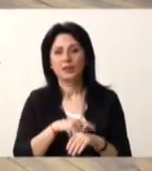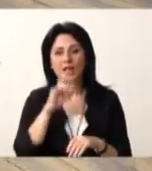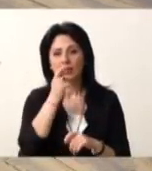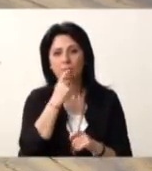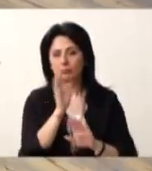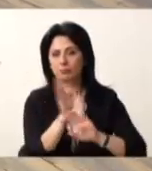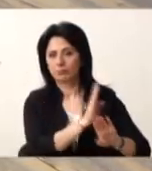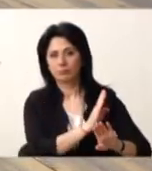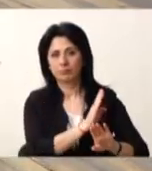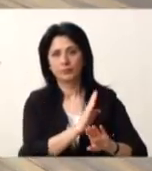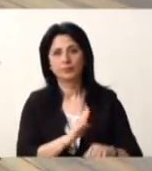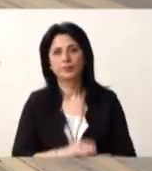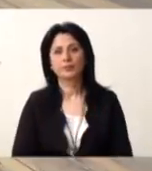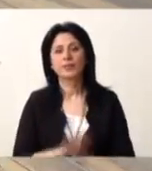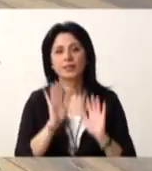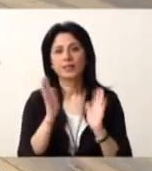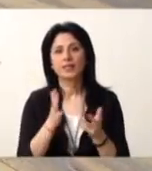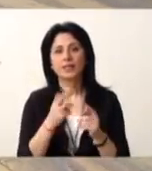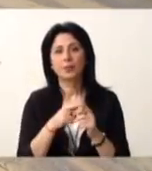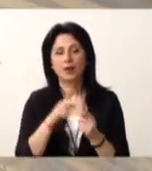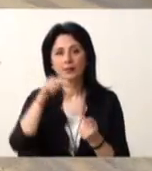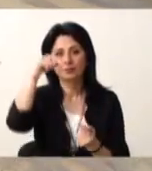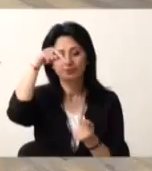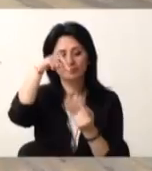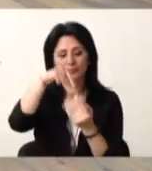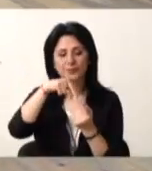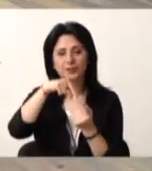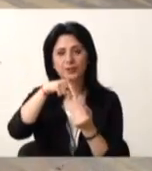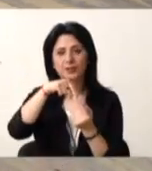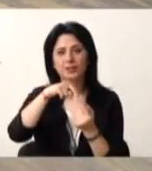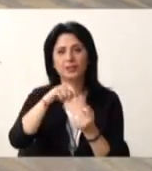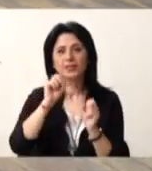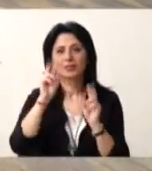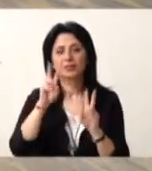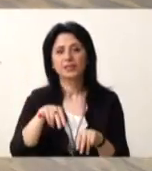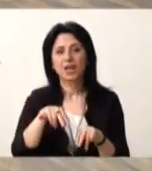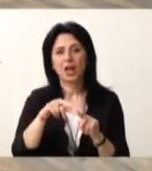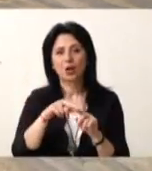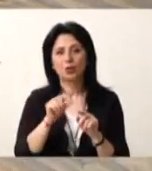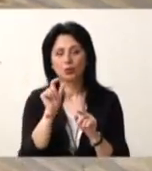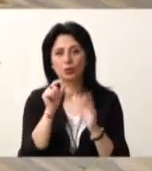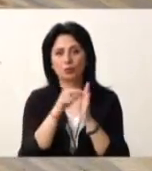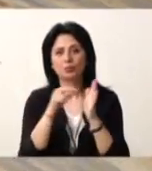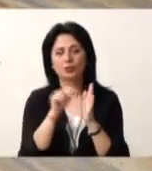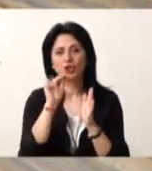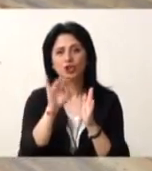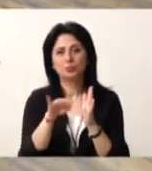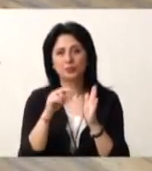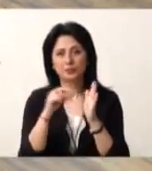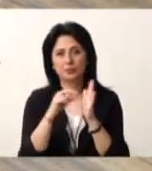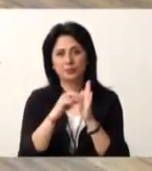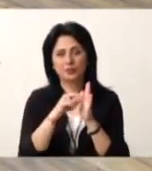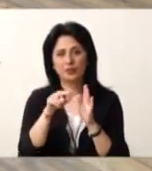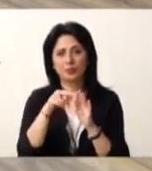მედიკამენტი და ხდება შეერთება სპეციალურ ჩამწერ ჩიპზე, რომელშიც ხდება მოზაუთ